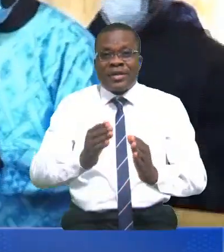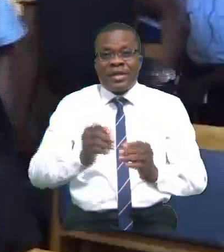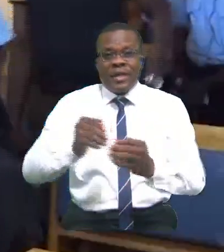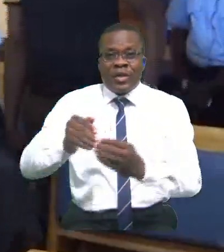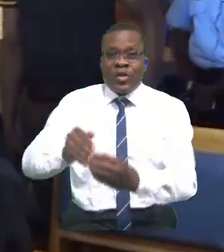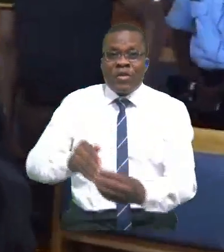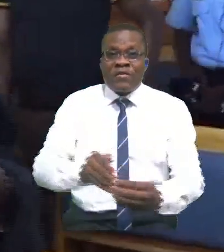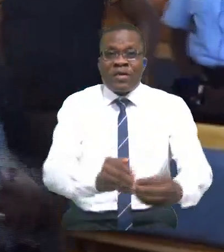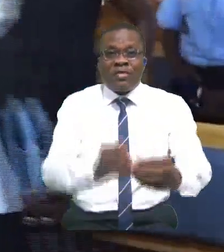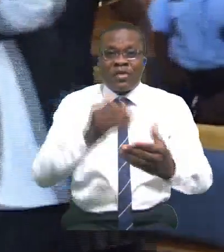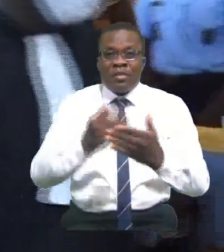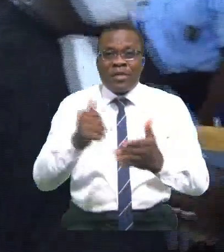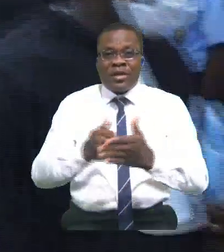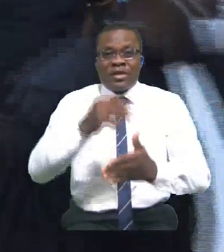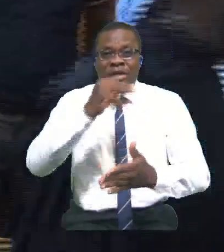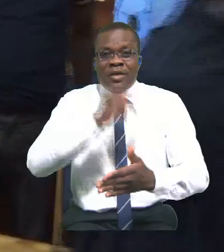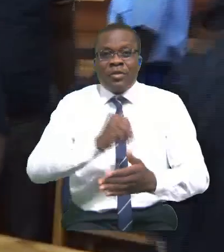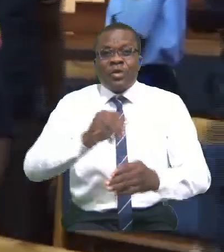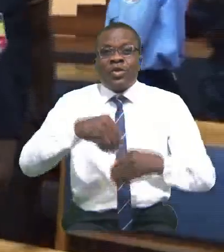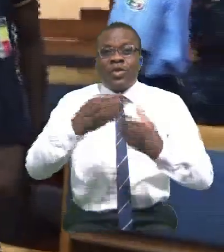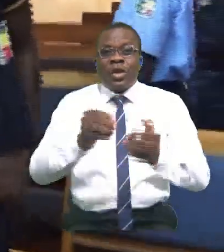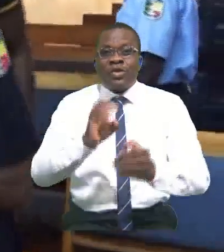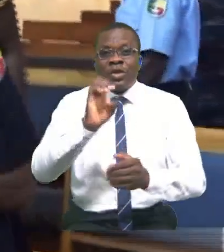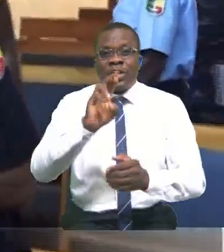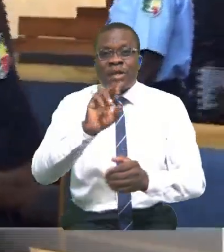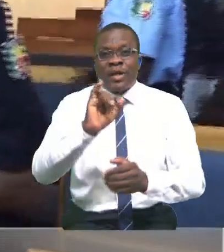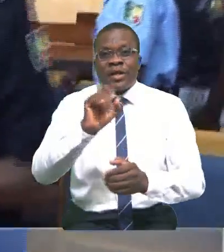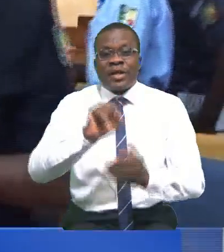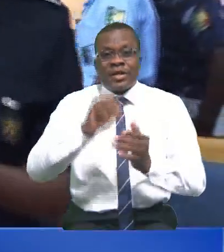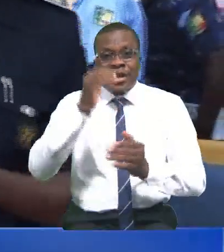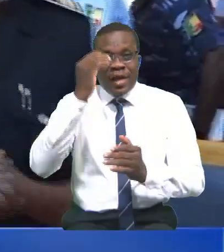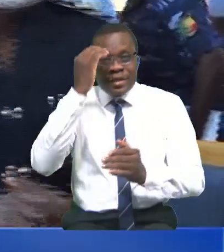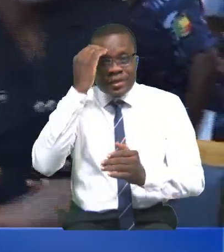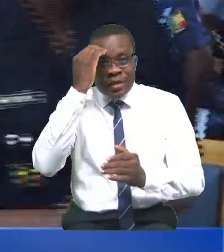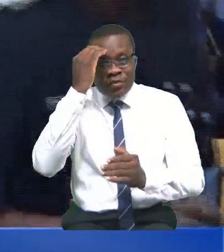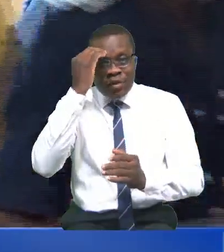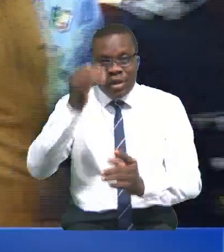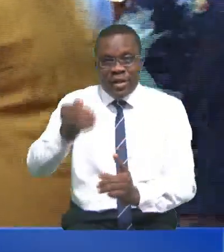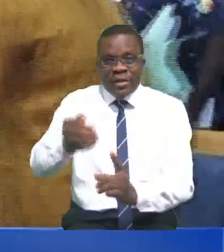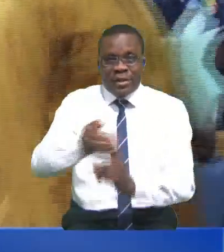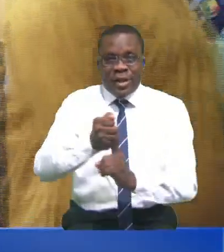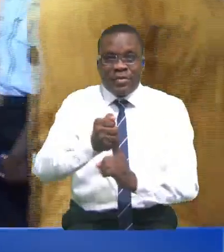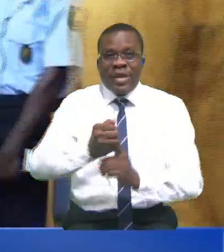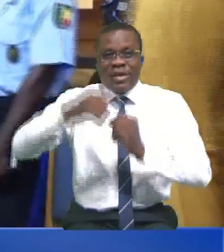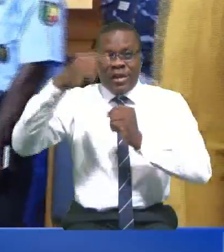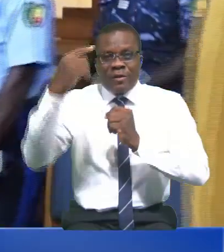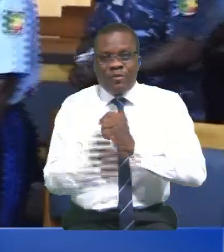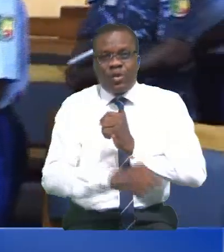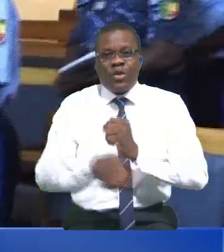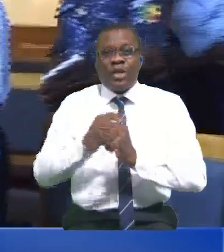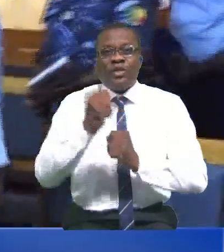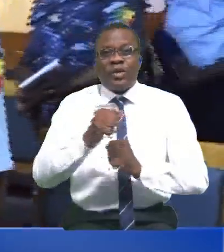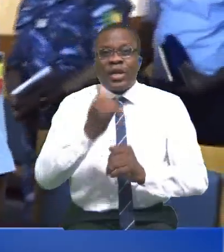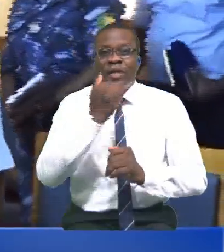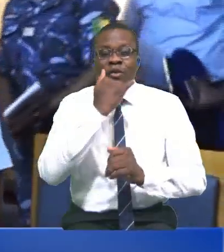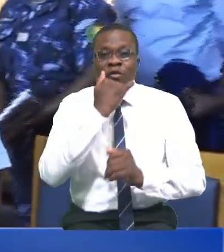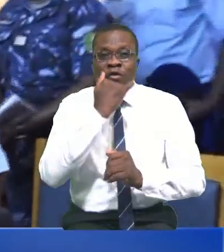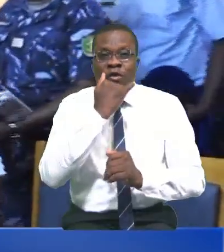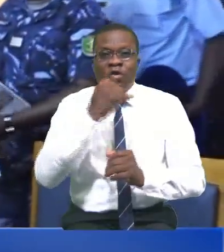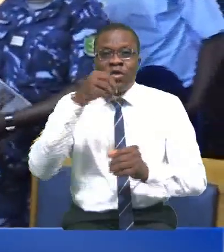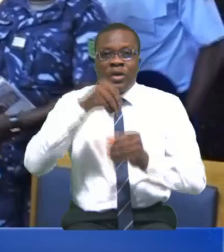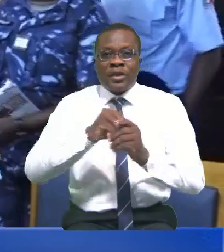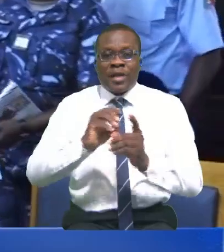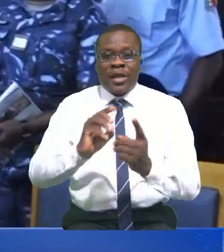bien cette mission assignée à la criette à savoir traquer et punir les agissements délictueux dans les